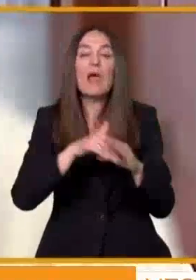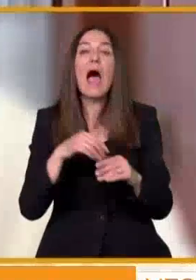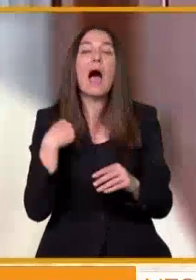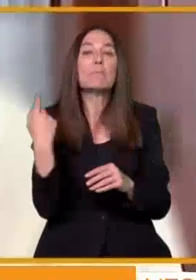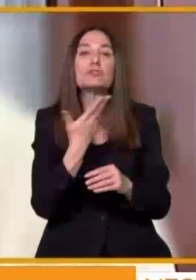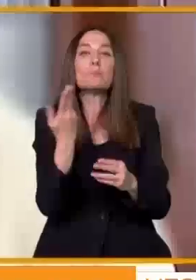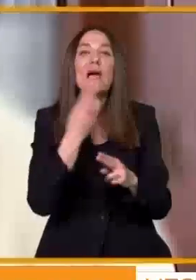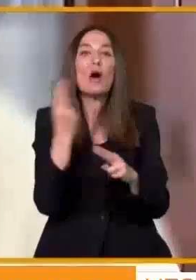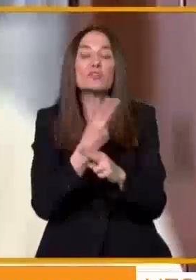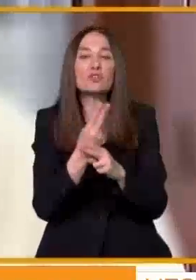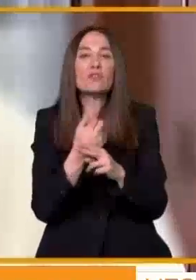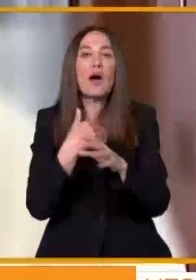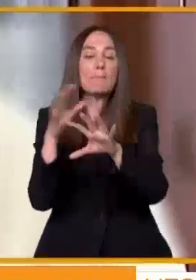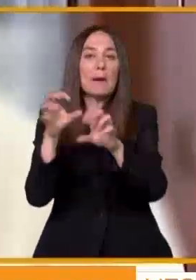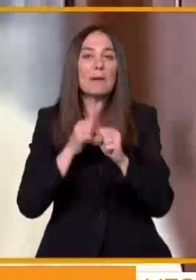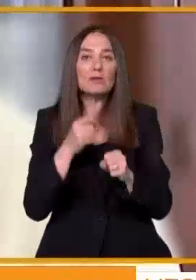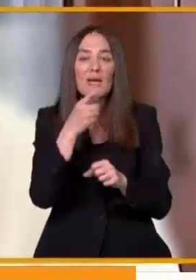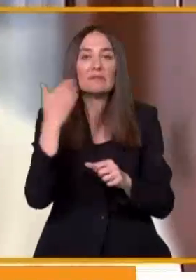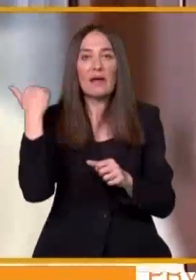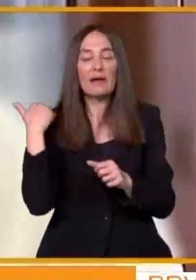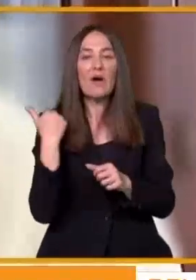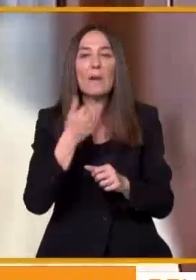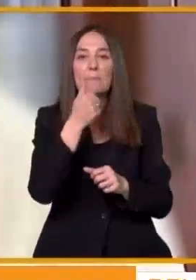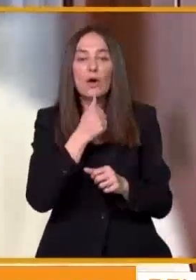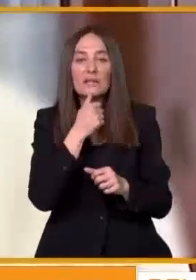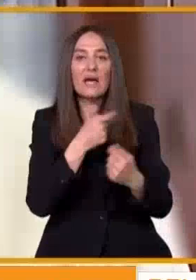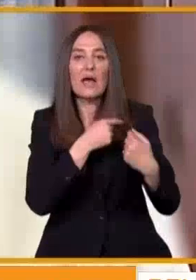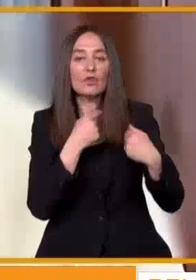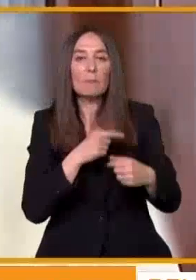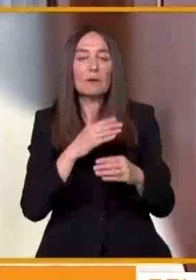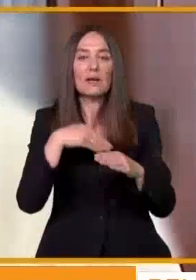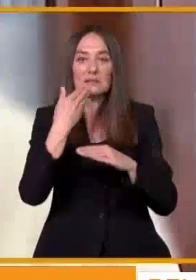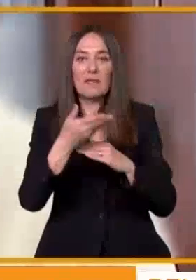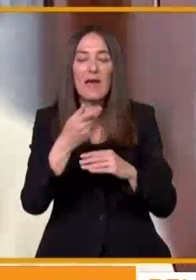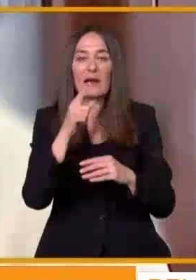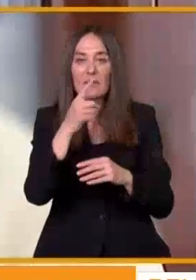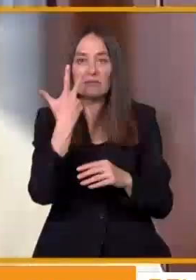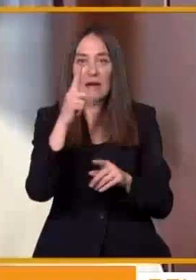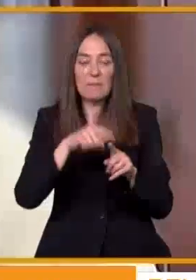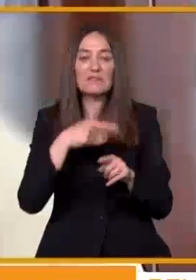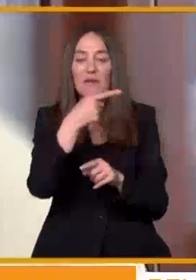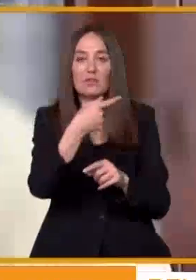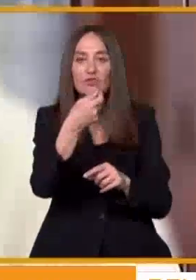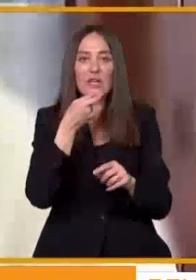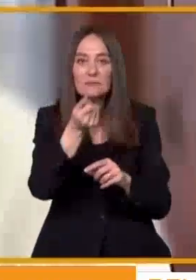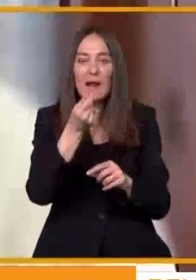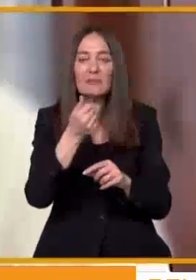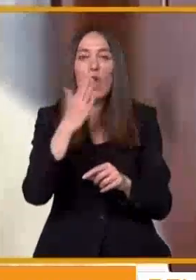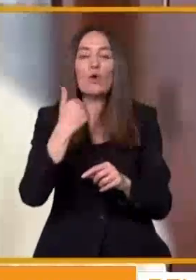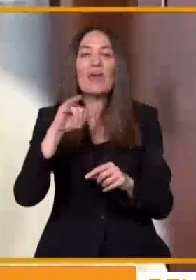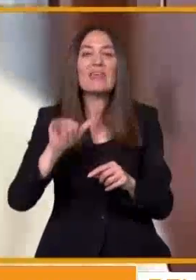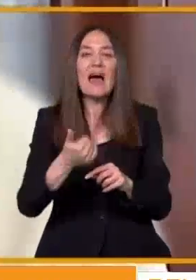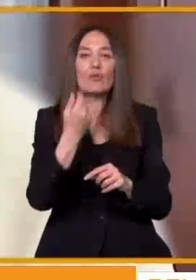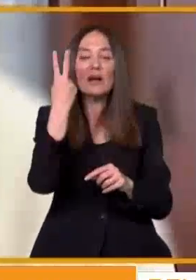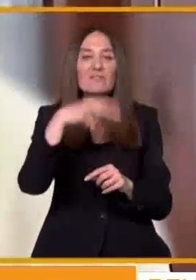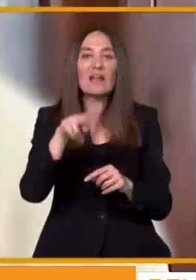ćemo kao država da preuzmemo taj teret poreza i doprinosa u naredna 3 meseca, vi ćete to isplatiti od januara 2021.